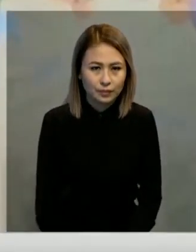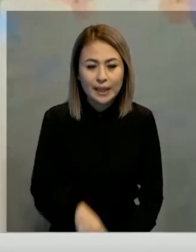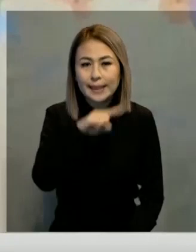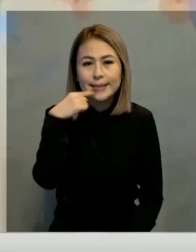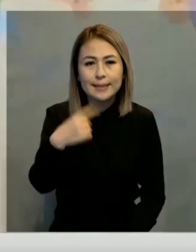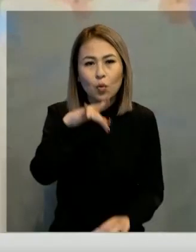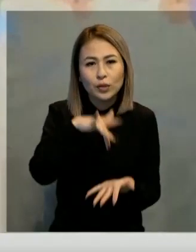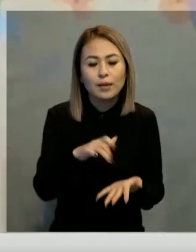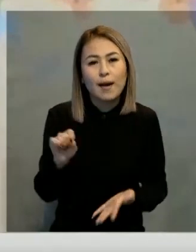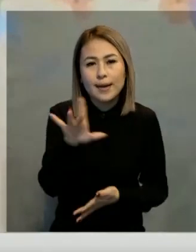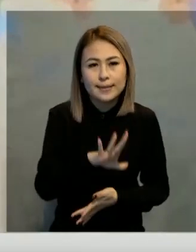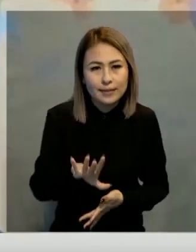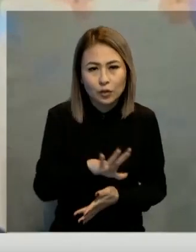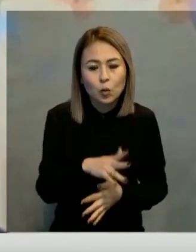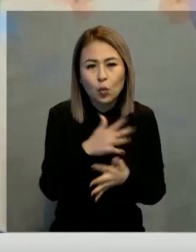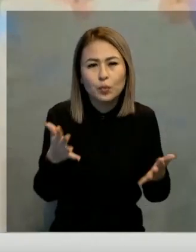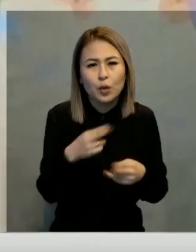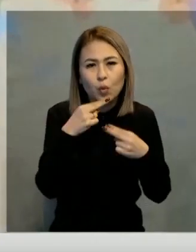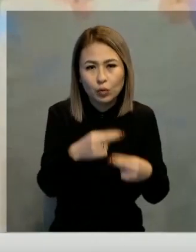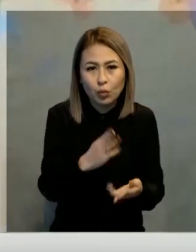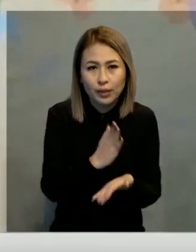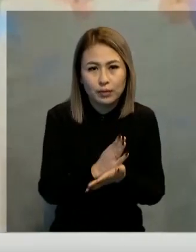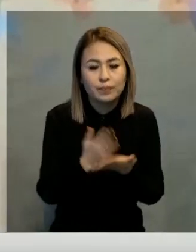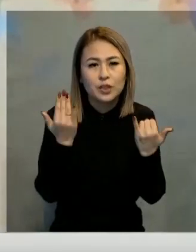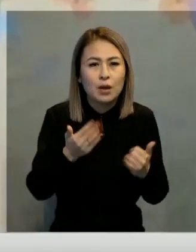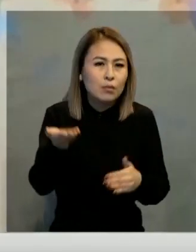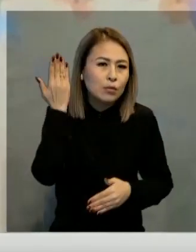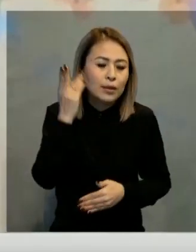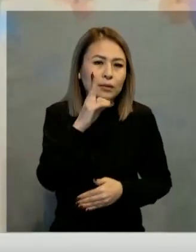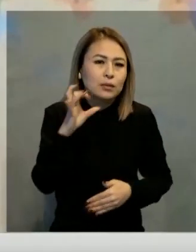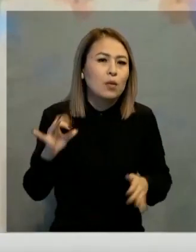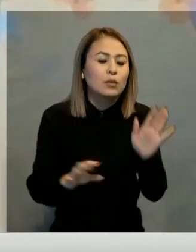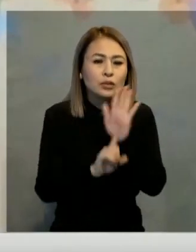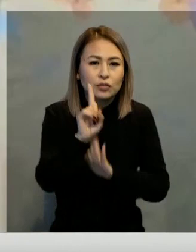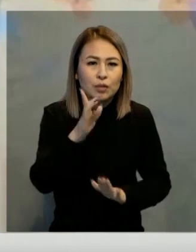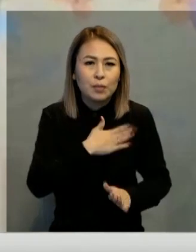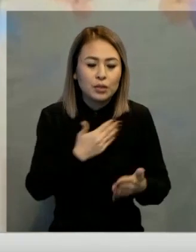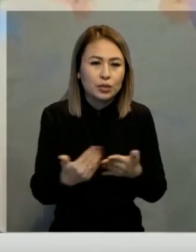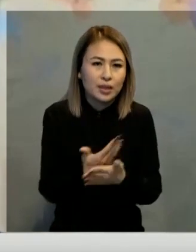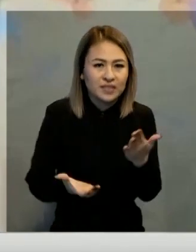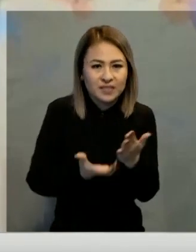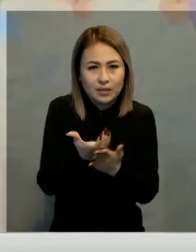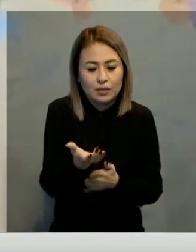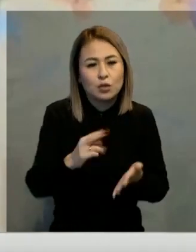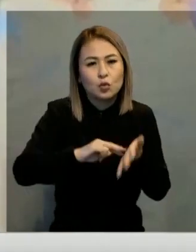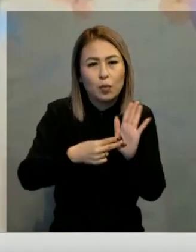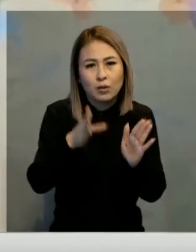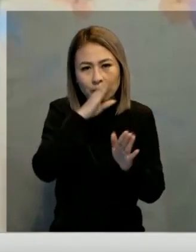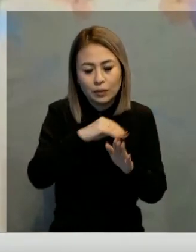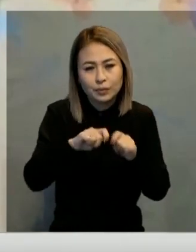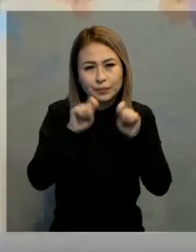Ресей Орталық Азия елдеріне көбірек көңіл бөледі. Бұрынғы кеңес одағы кеңістігінде жаңа инвестициялық жобалар іске қосылуы